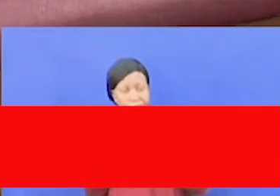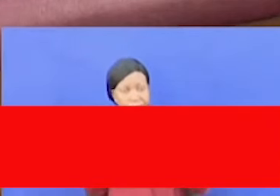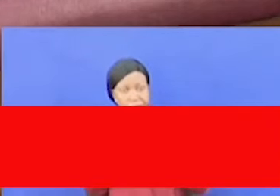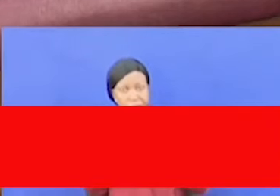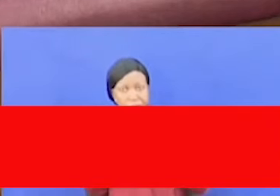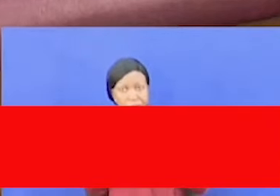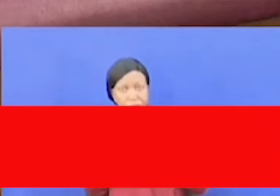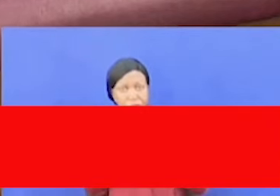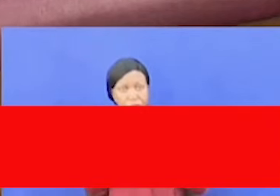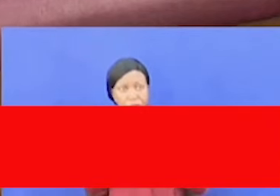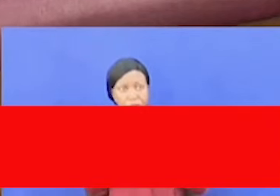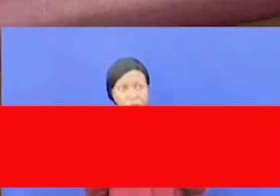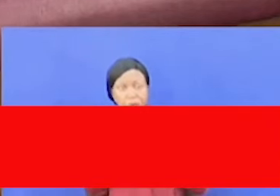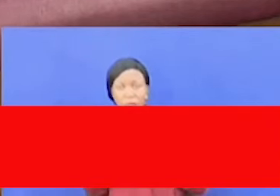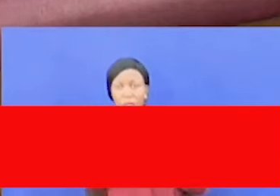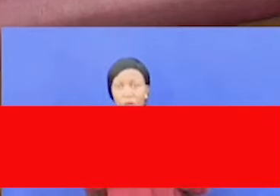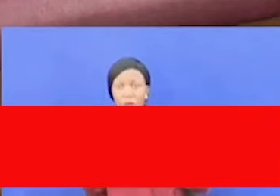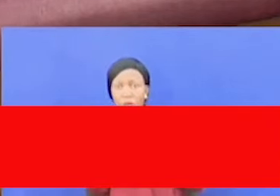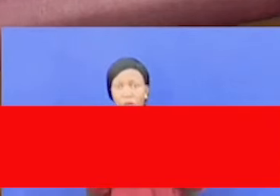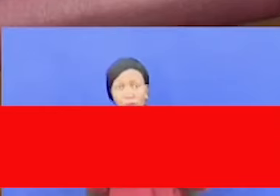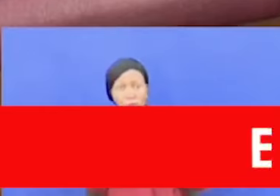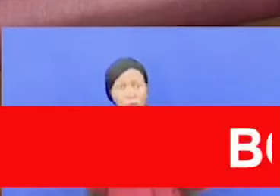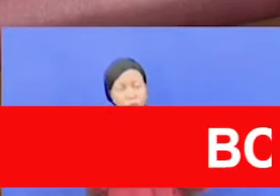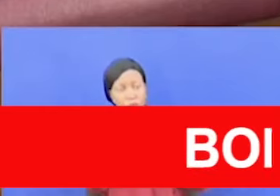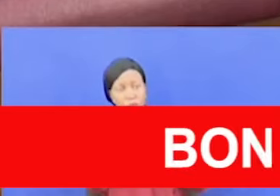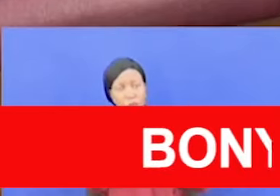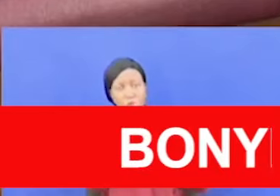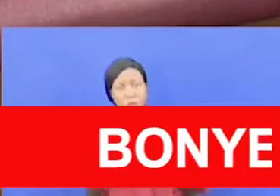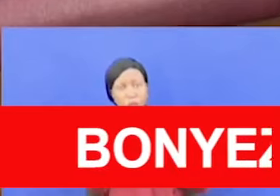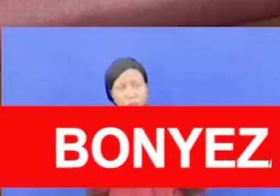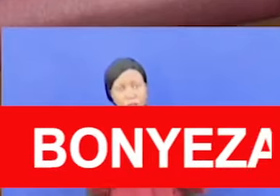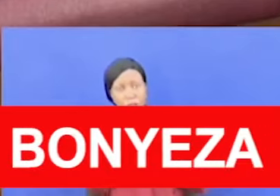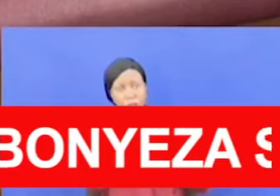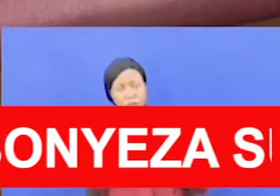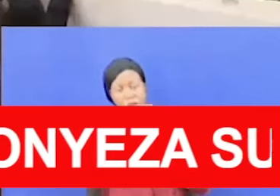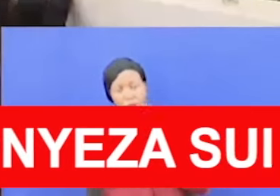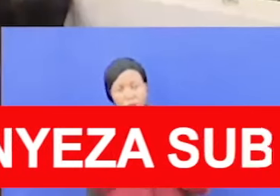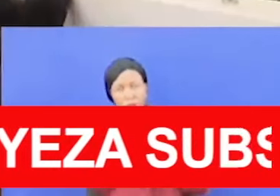hiyo nakwenda kwa listi yangu hapa. Okay, asante. Kwa naomba ukae chini. Mheshimiwa Chiwelesa.